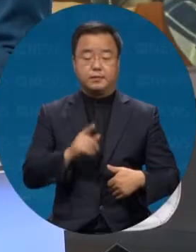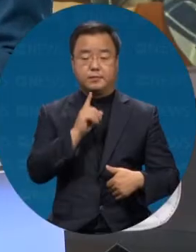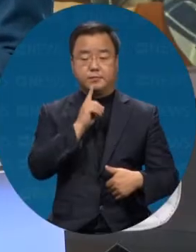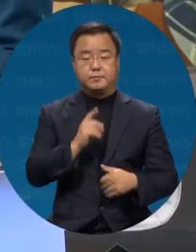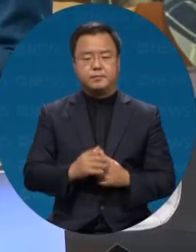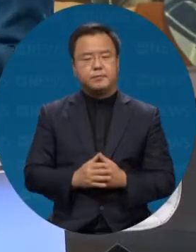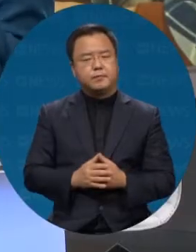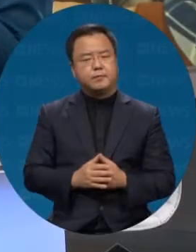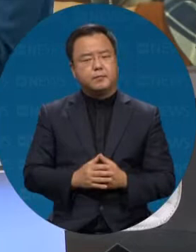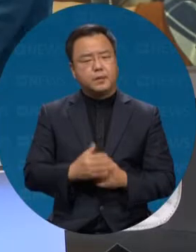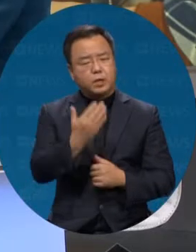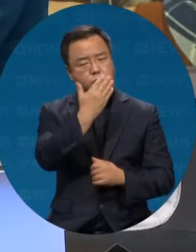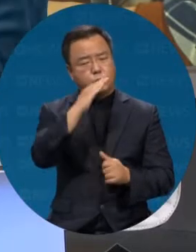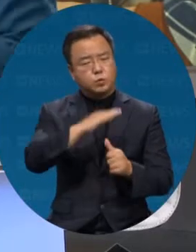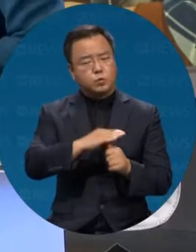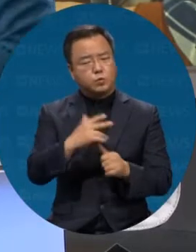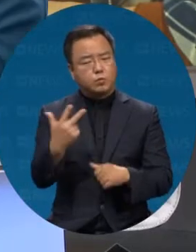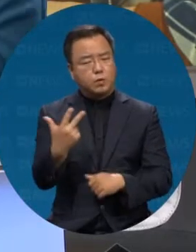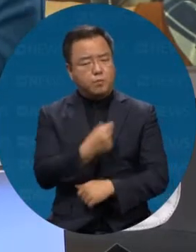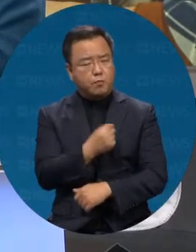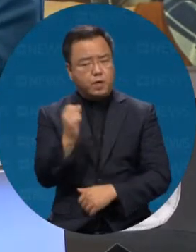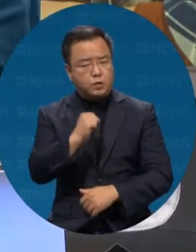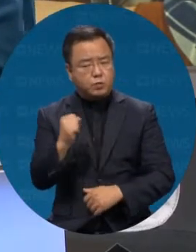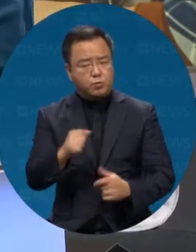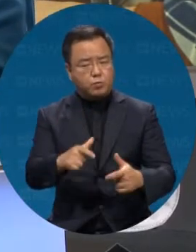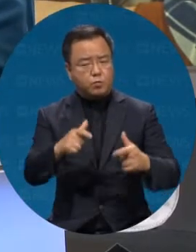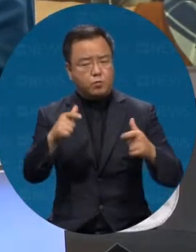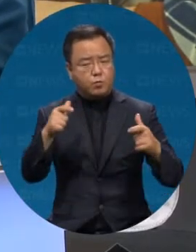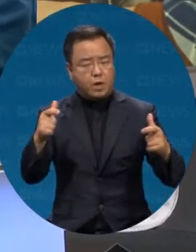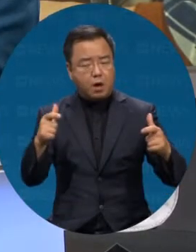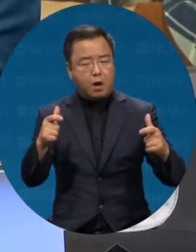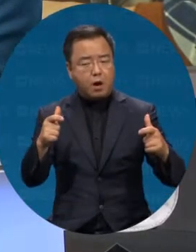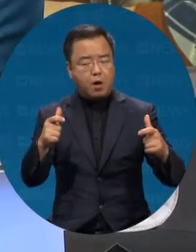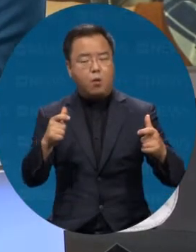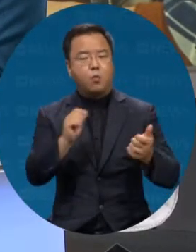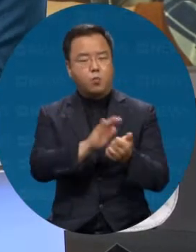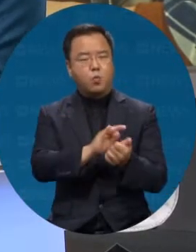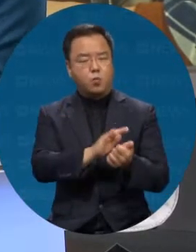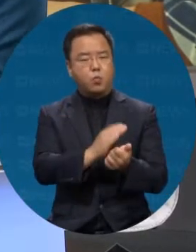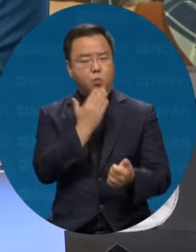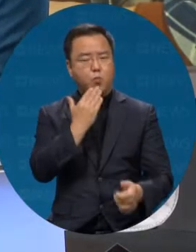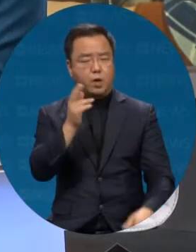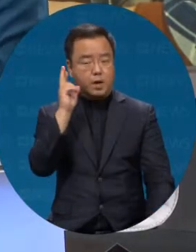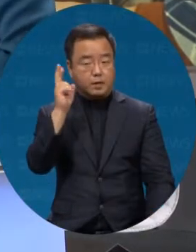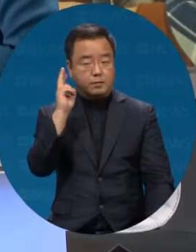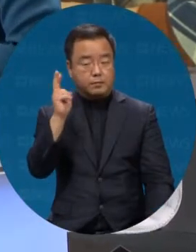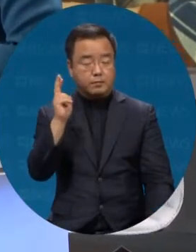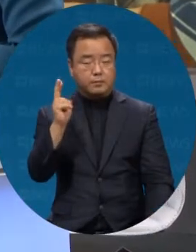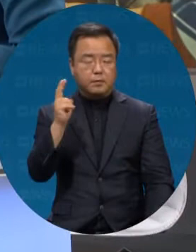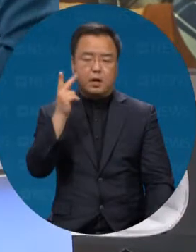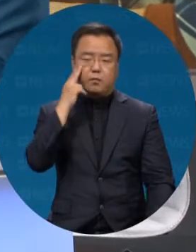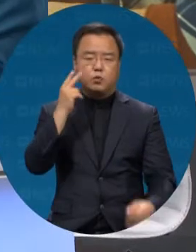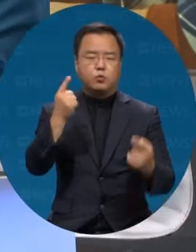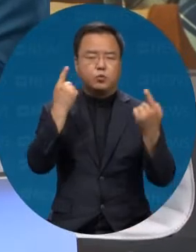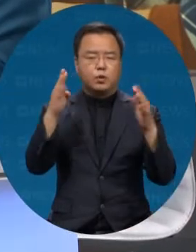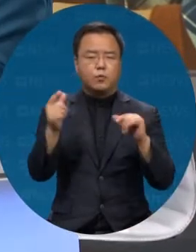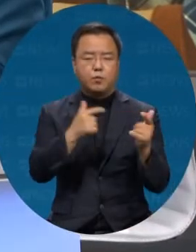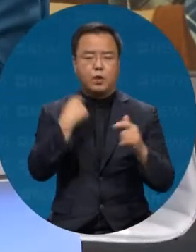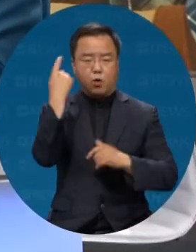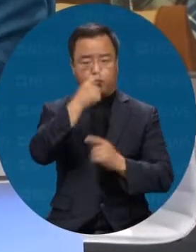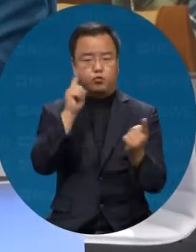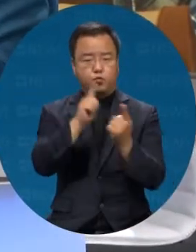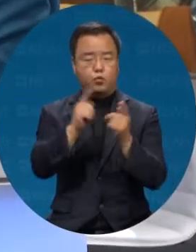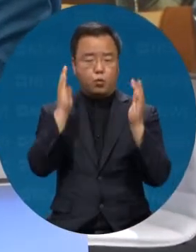그러니까 청소년들의 백신 접종률을 올리기에는 어느 정도 좀 힘이 좀 보태질 것 같은 예상이 되네요. 자, 이런 거 하면 미국 대학들이 이제 최근 대면 수업을